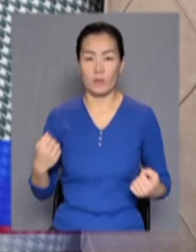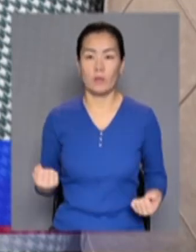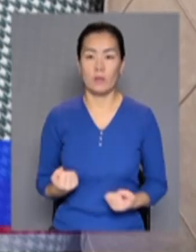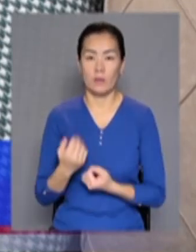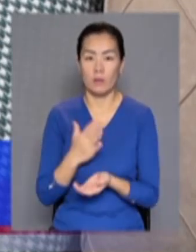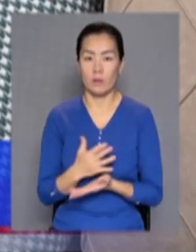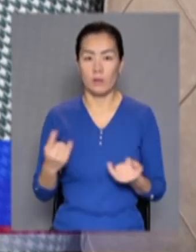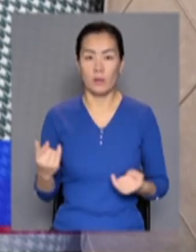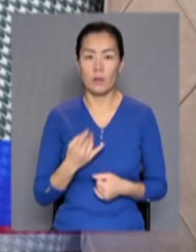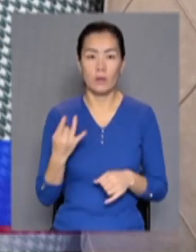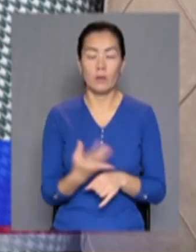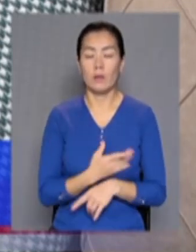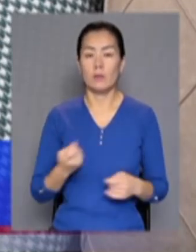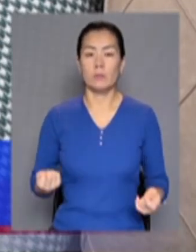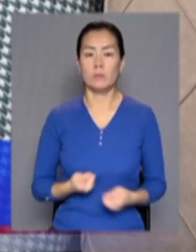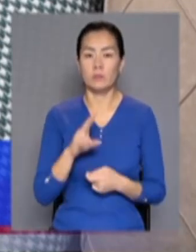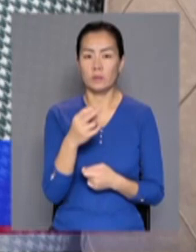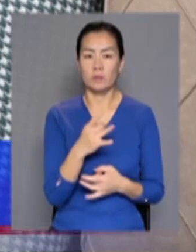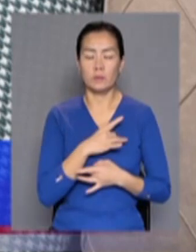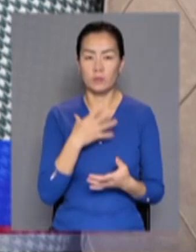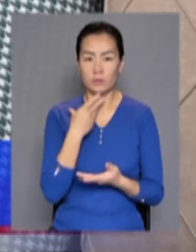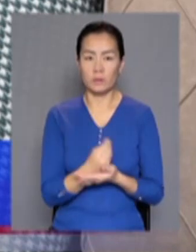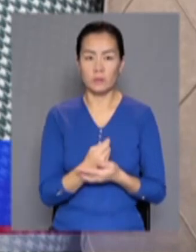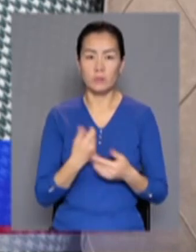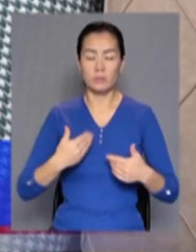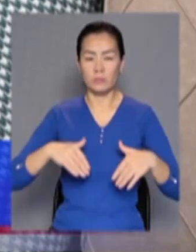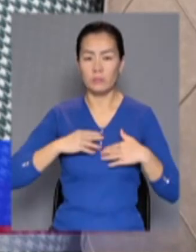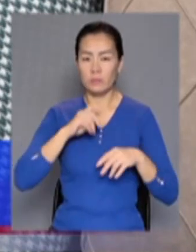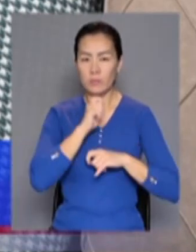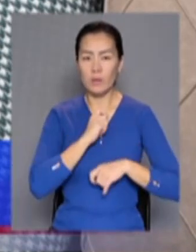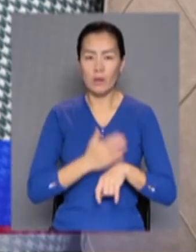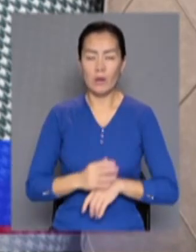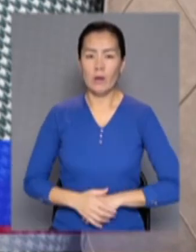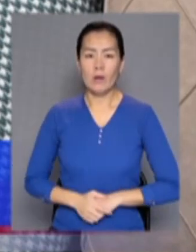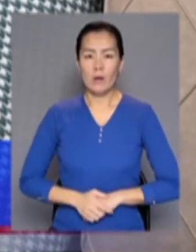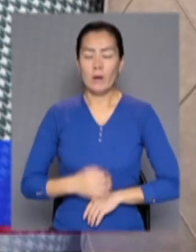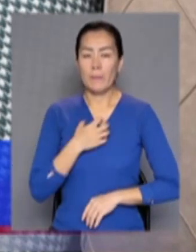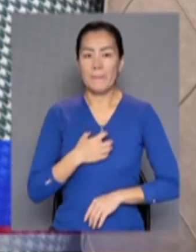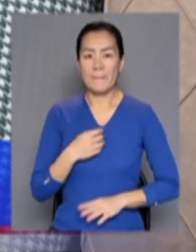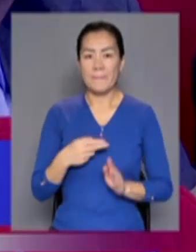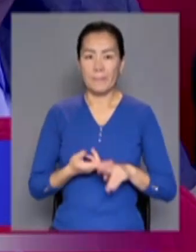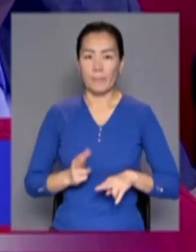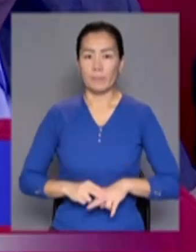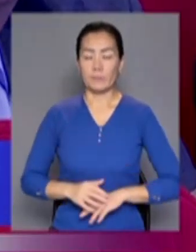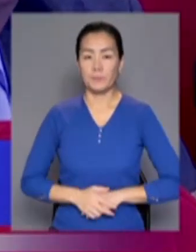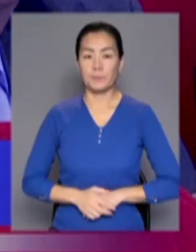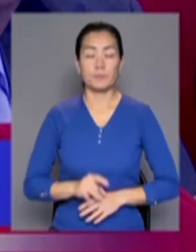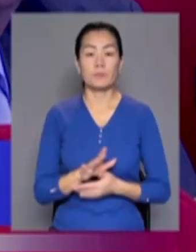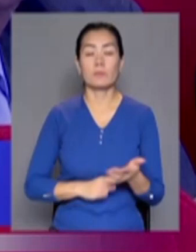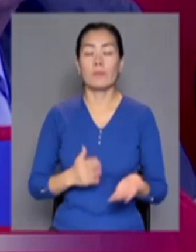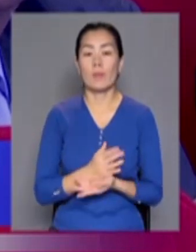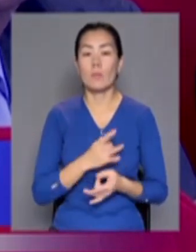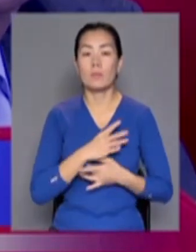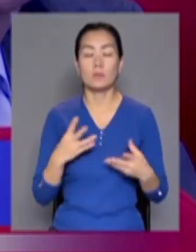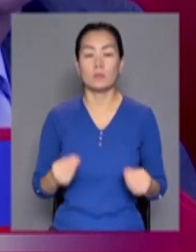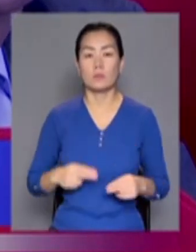қолдады. Міне бірінші рет біздер ұлттық мереке ретінде құттықтап отырмыз. Бұл мерекенің айырмашылығы сонда. Сонымен қатар